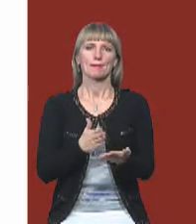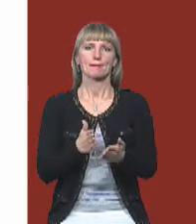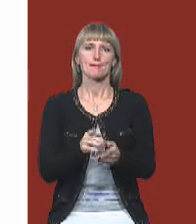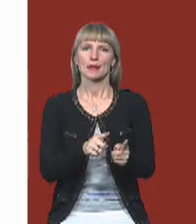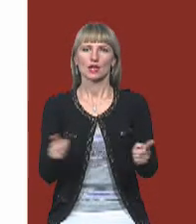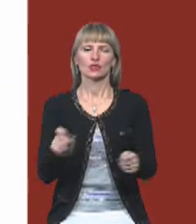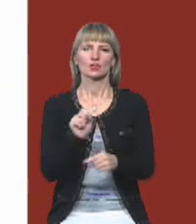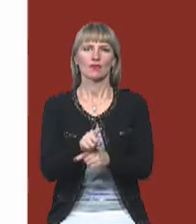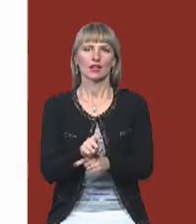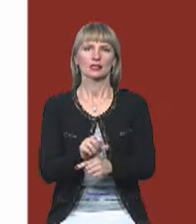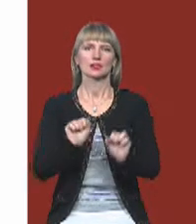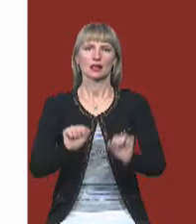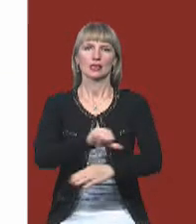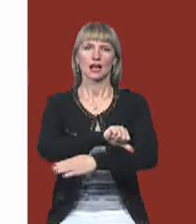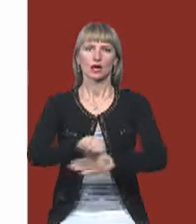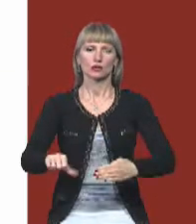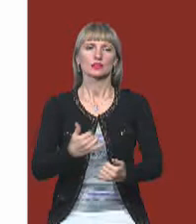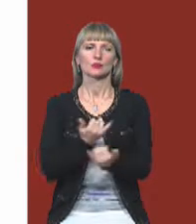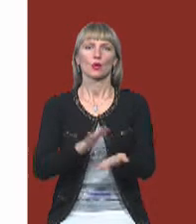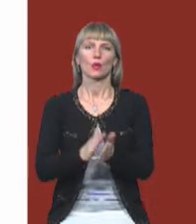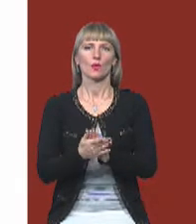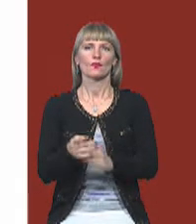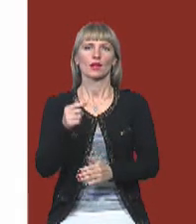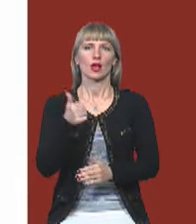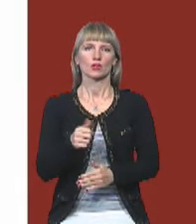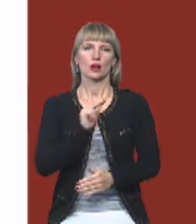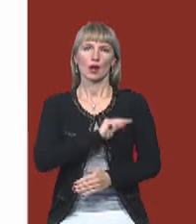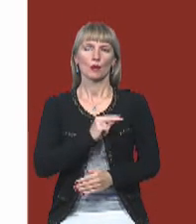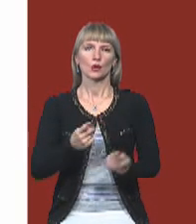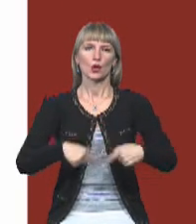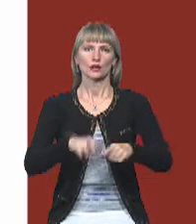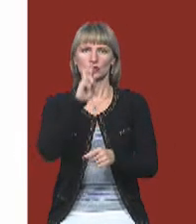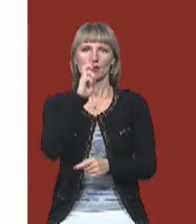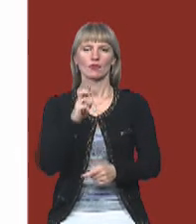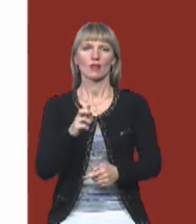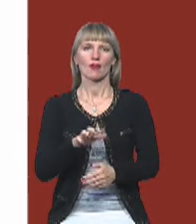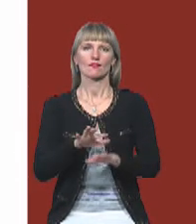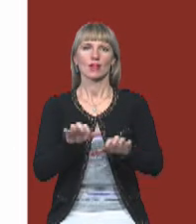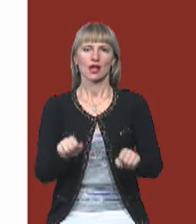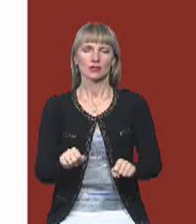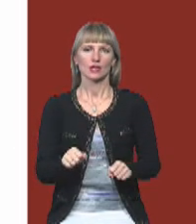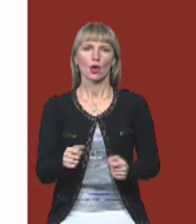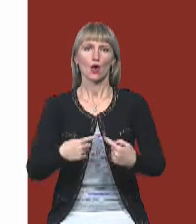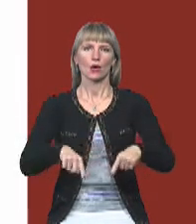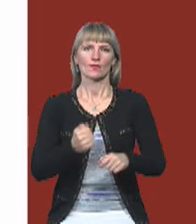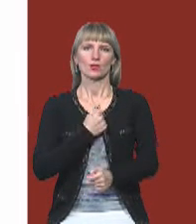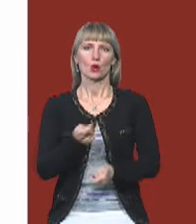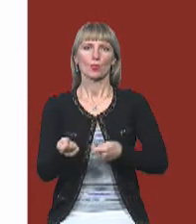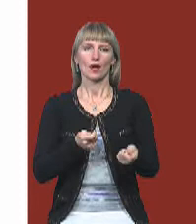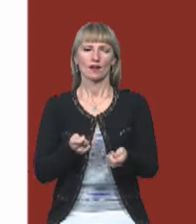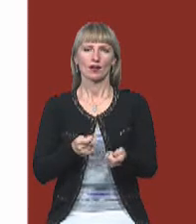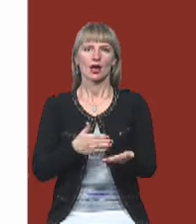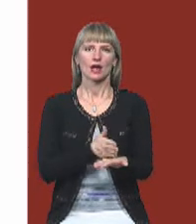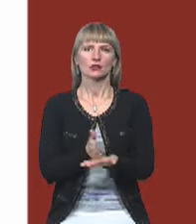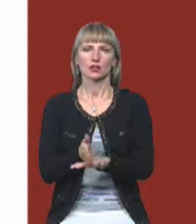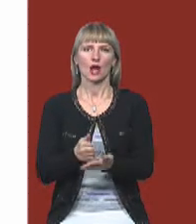захисту державного кордону, забезпечення умов для надійного функціонування органів державної влади, органів військового управління, стратегічного